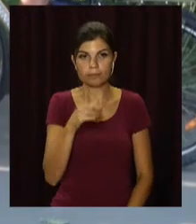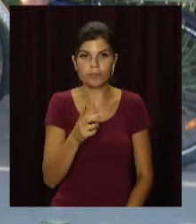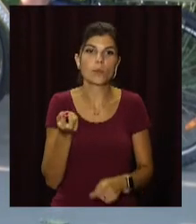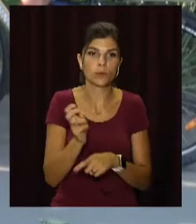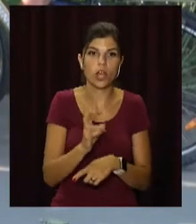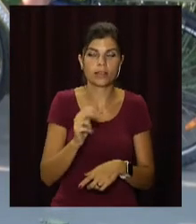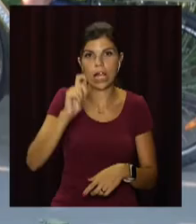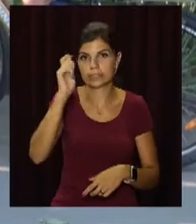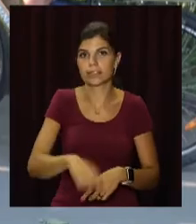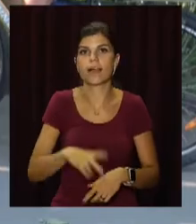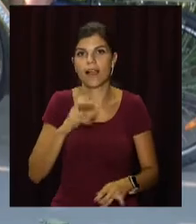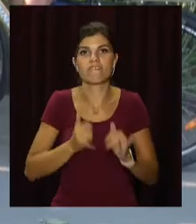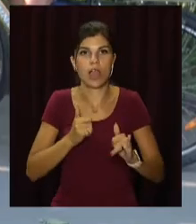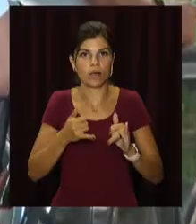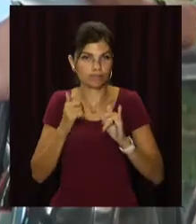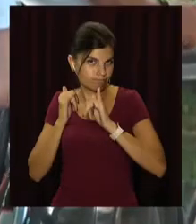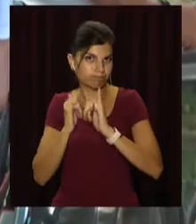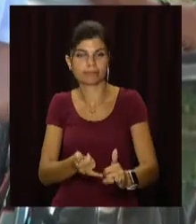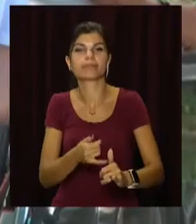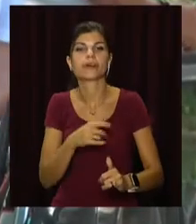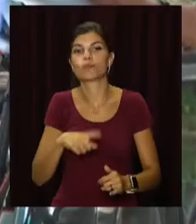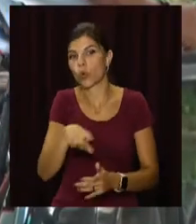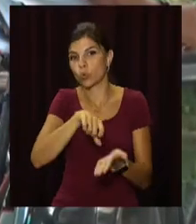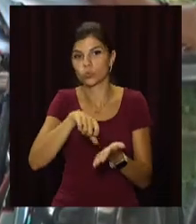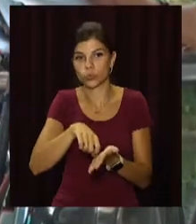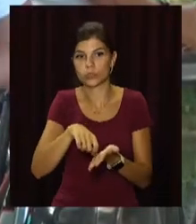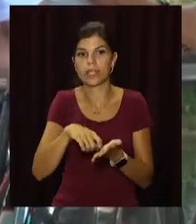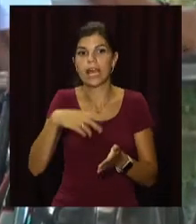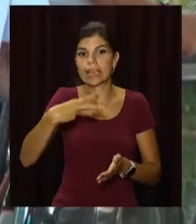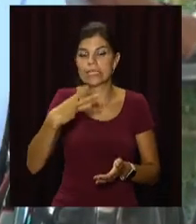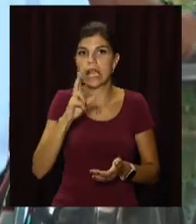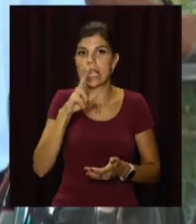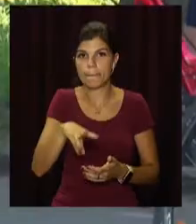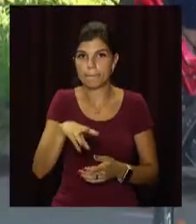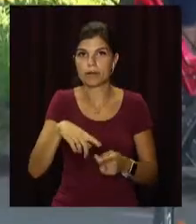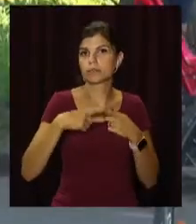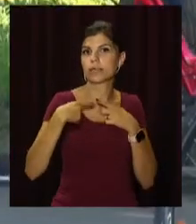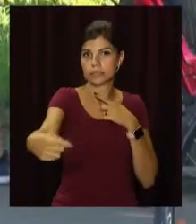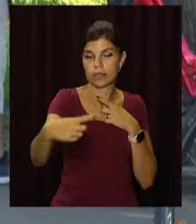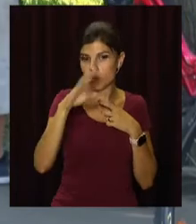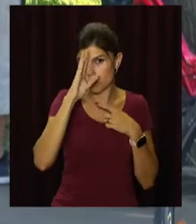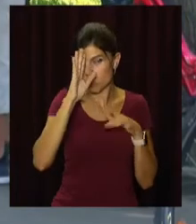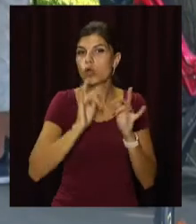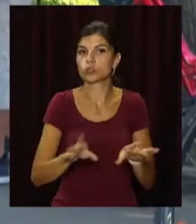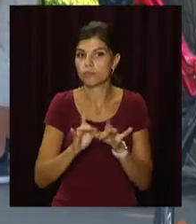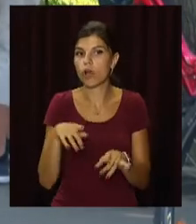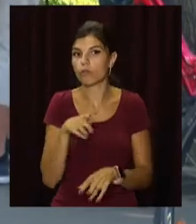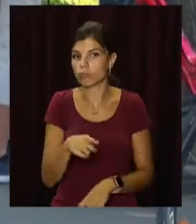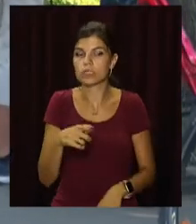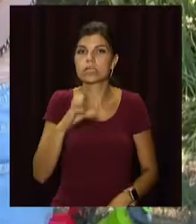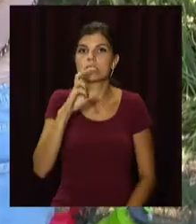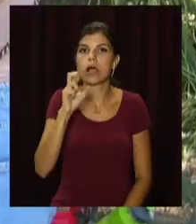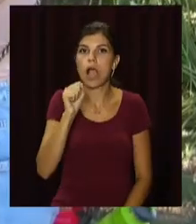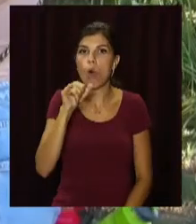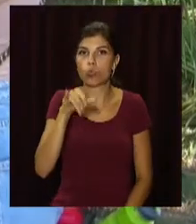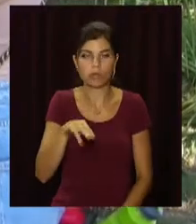прийшов на старт велопробігу, аби разом з іншими учасниками подолати 30-кілометрову дистанцію. Хлопець розповідає, він скаут і не